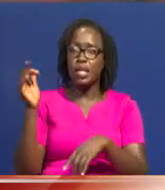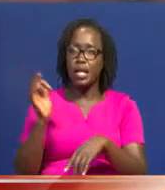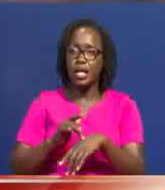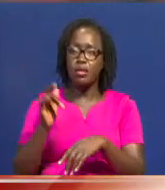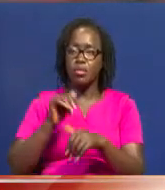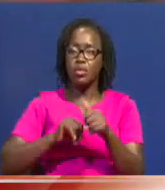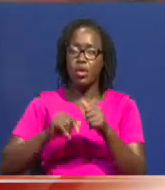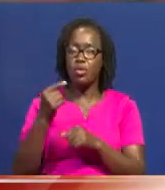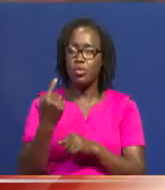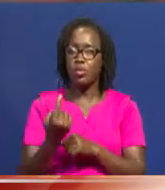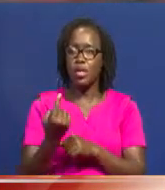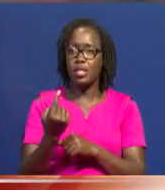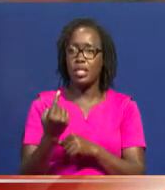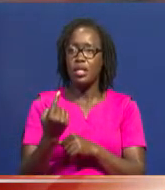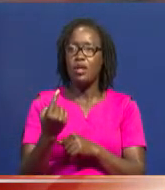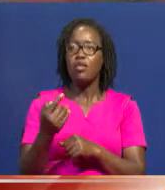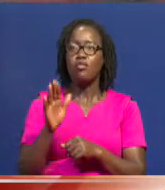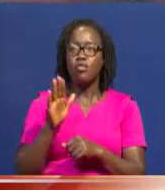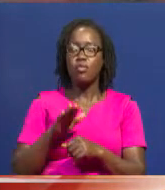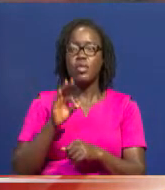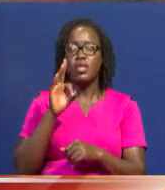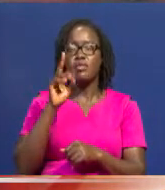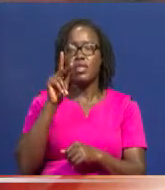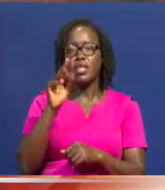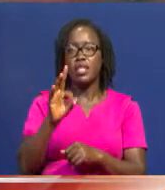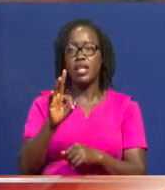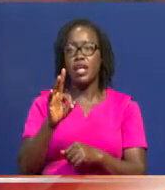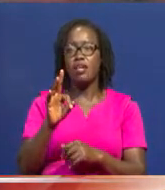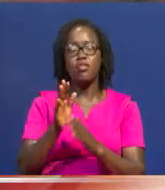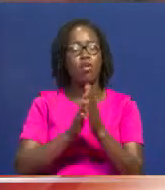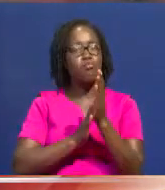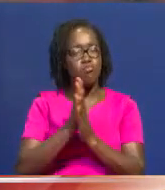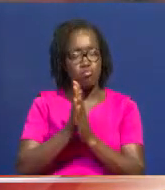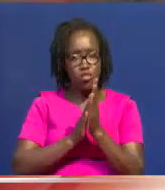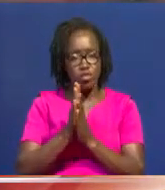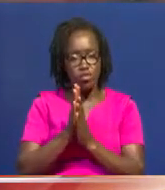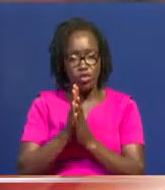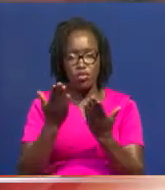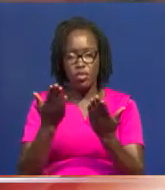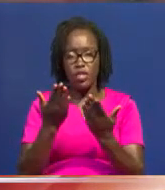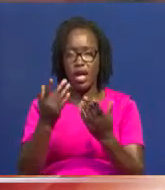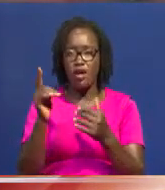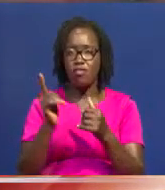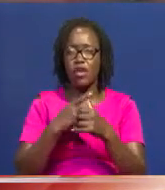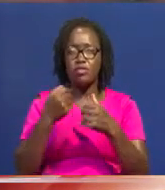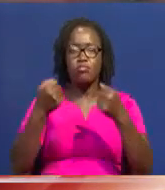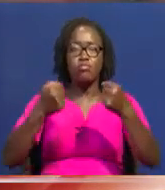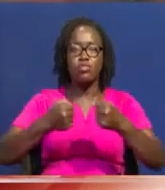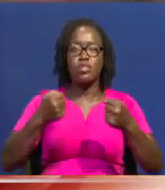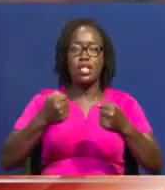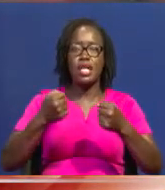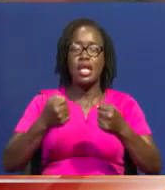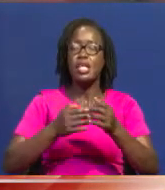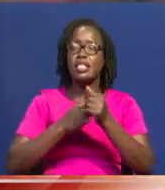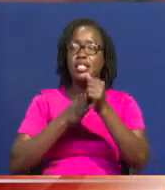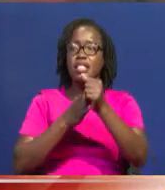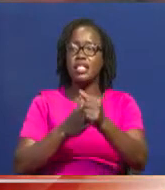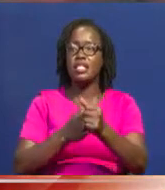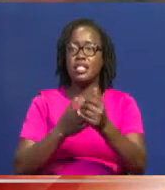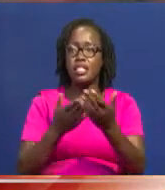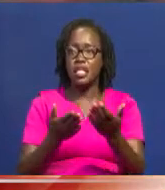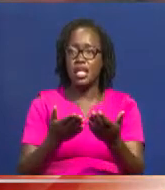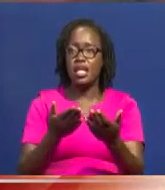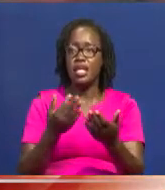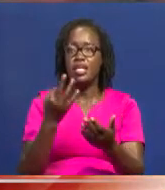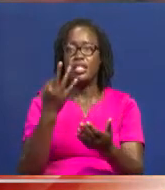ya kwanza ya kuwania kombe la wanawake la FKF umewapa motisho kuwania taji yao ya kwanza. Bullets inaongoza msuru wa ligi kuu humu nchini